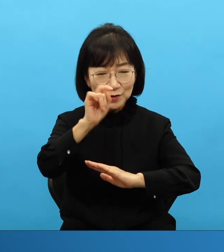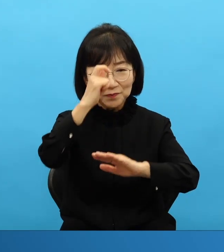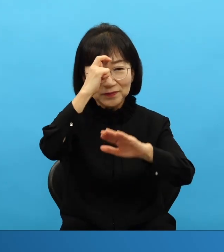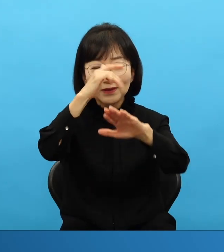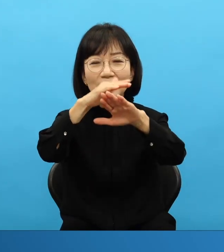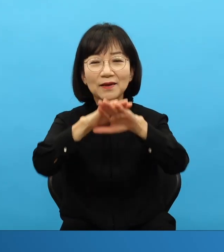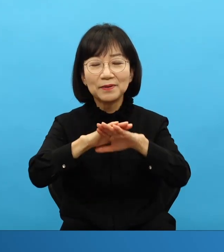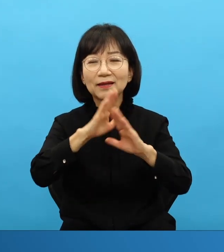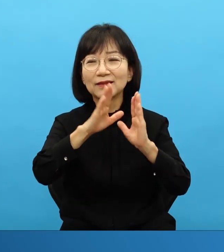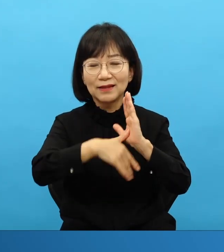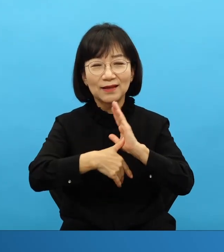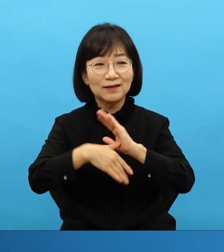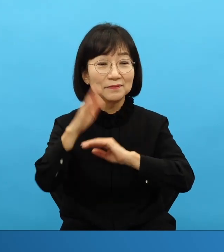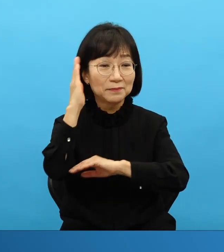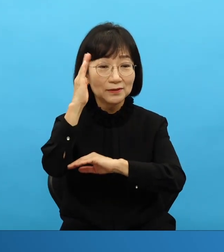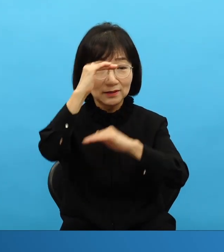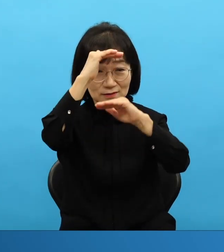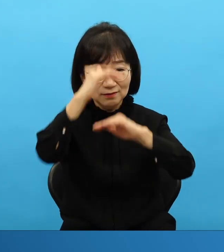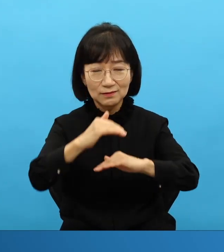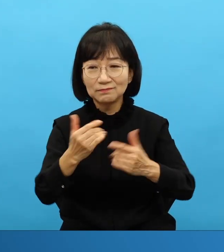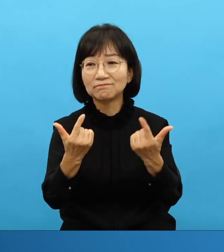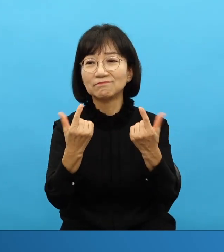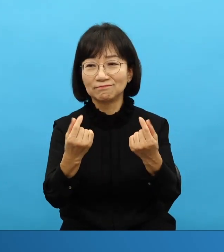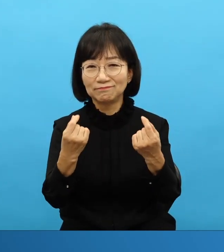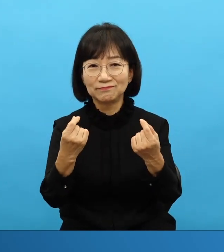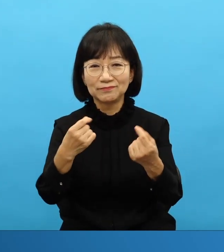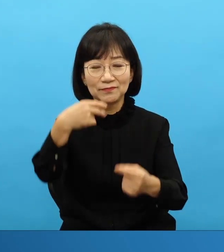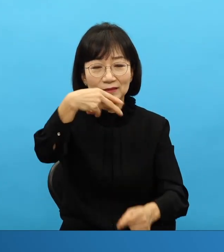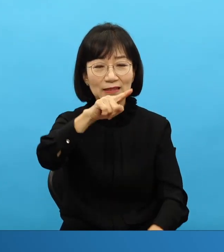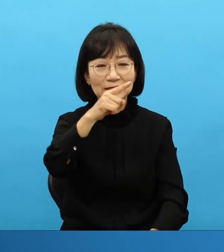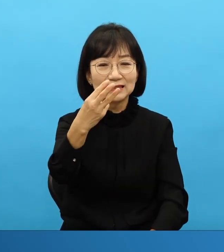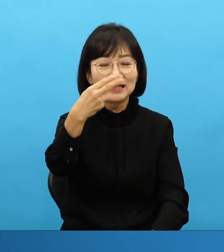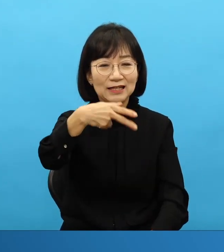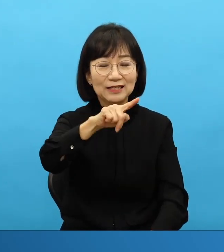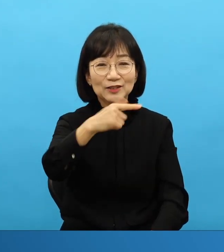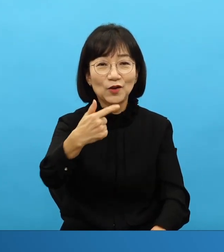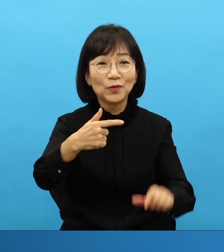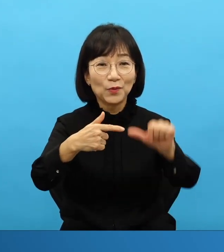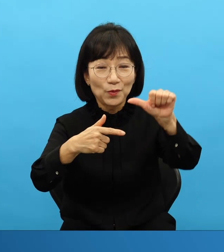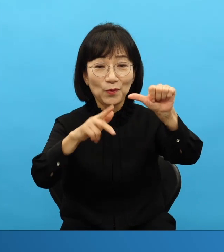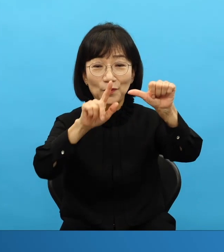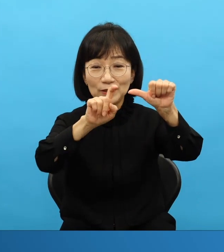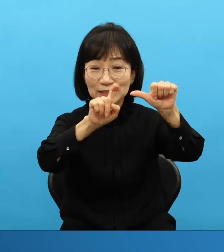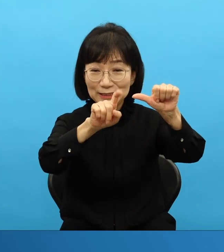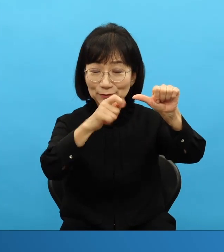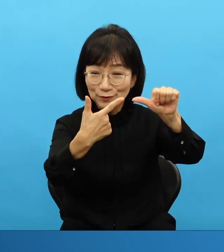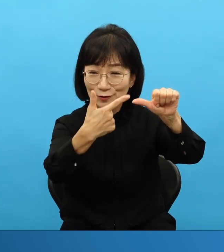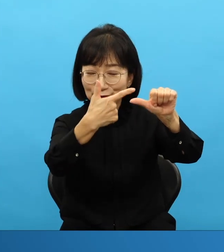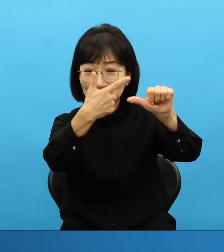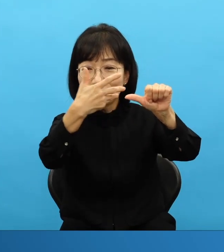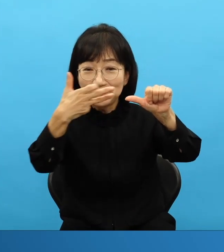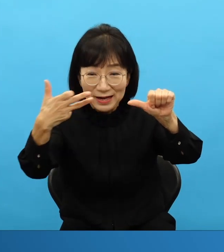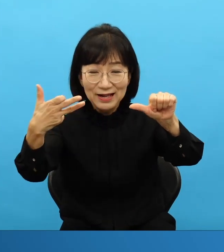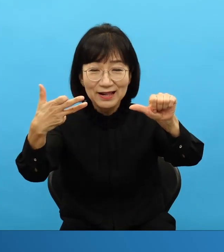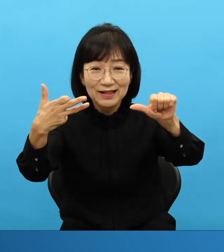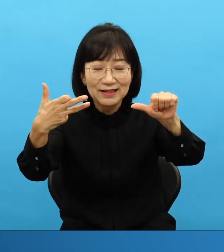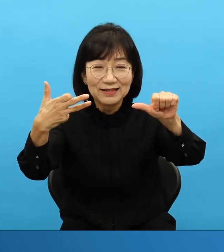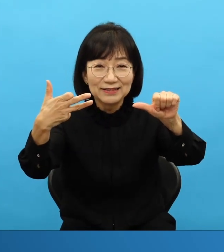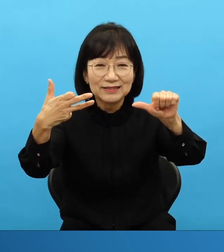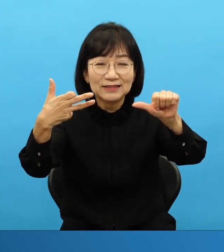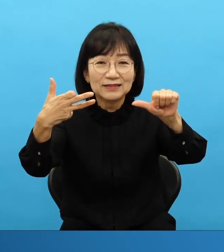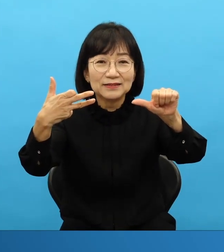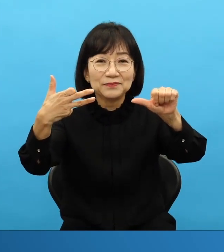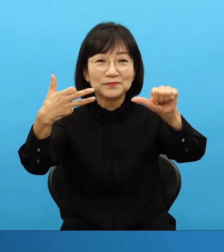家庭的第一个礼拜的信息。 데살로니가전서 5장 그 16절 18절 말씀을